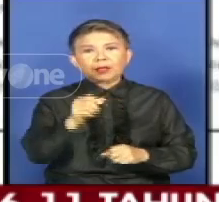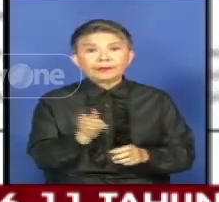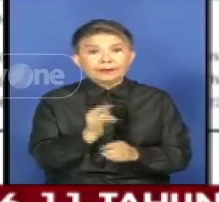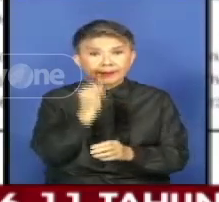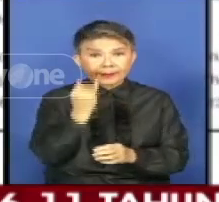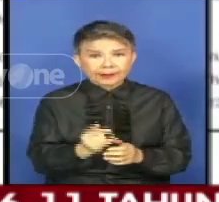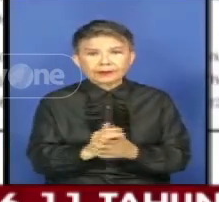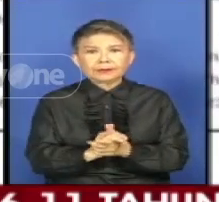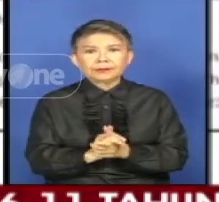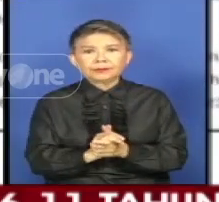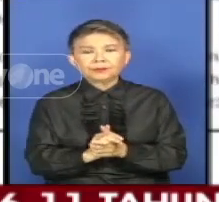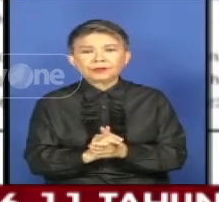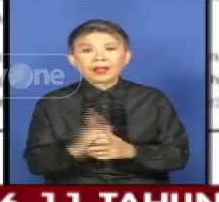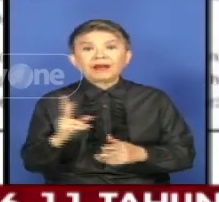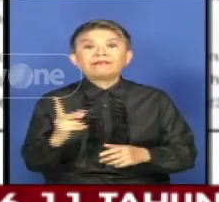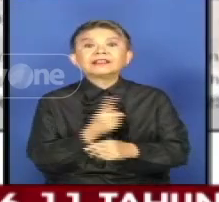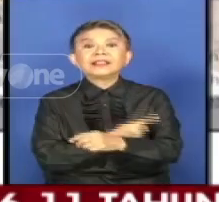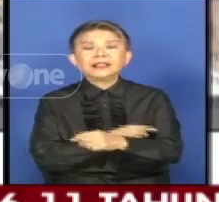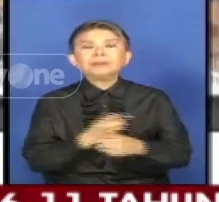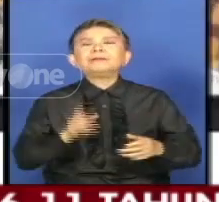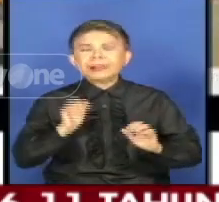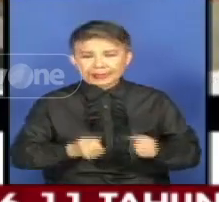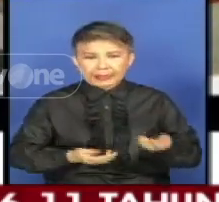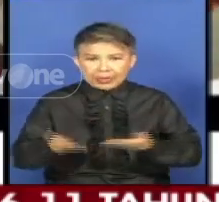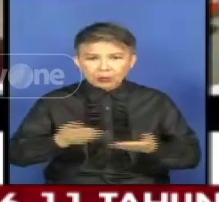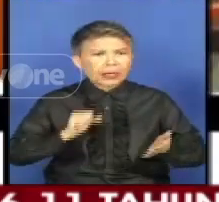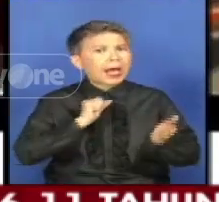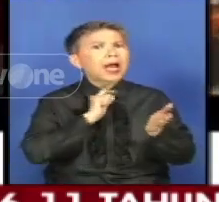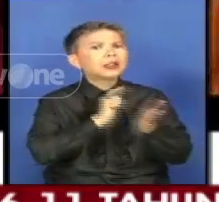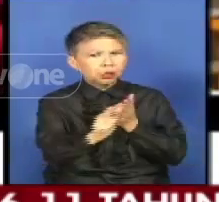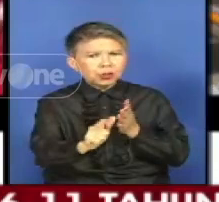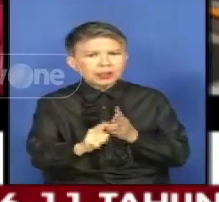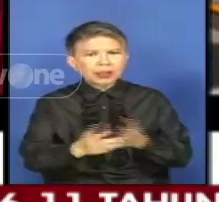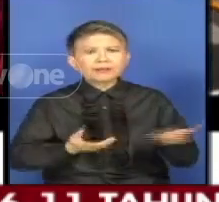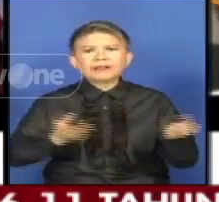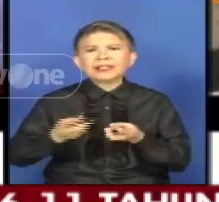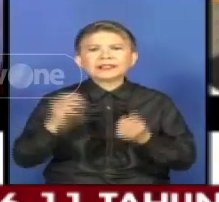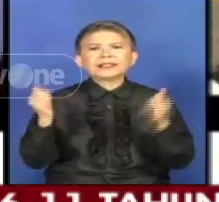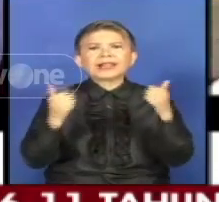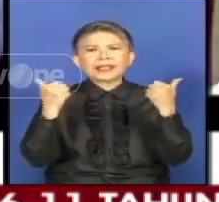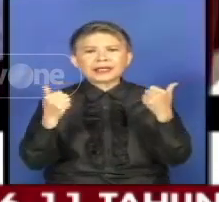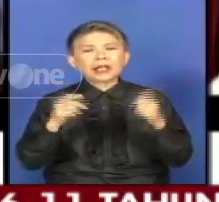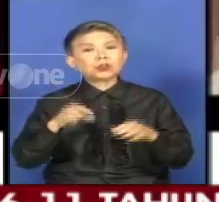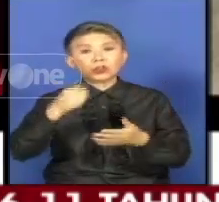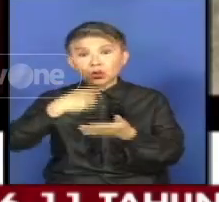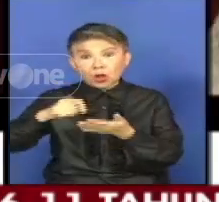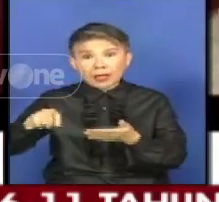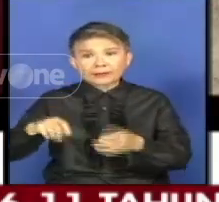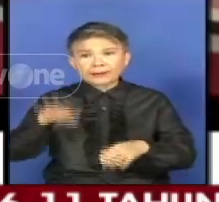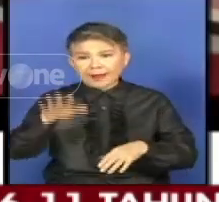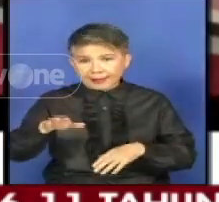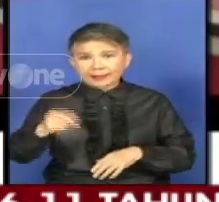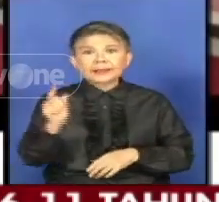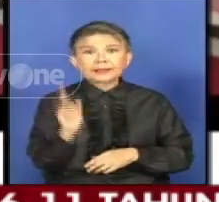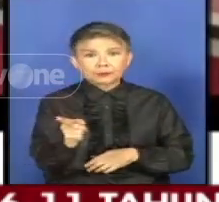Dan untuk pendaftaran vaksin ini sendiri bisa dilakukan langsung ke fasilitas kesehatan lingkungan maupun sekolah dari anak